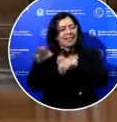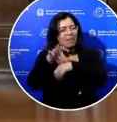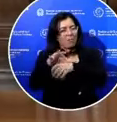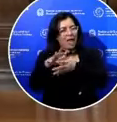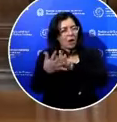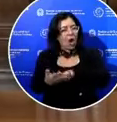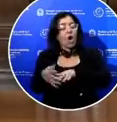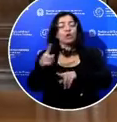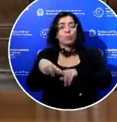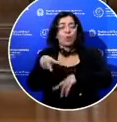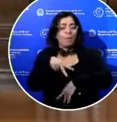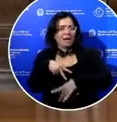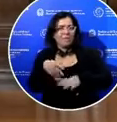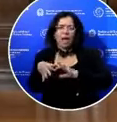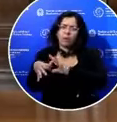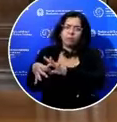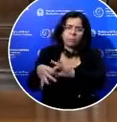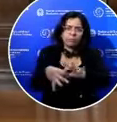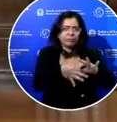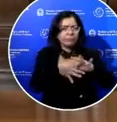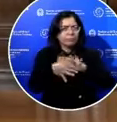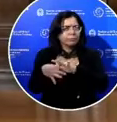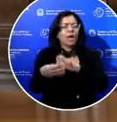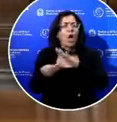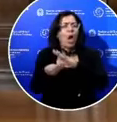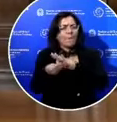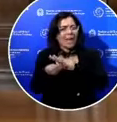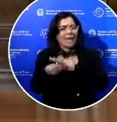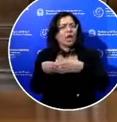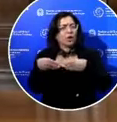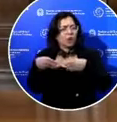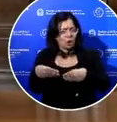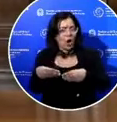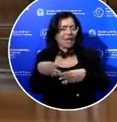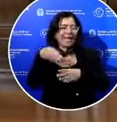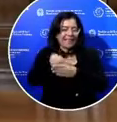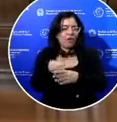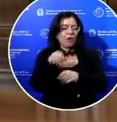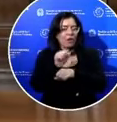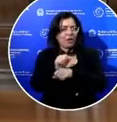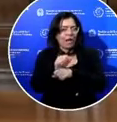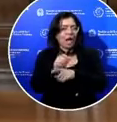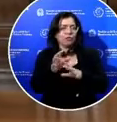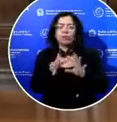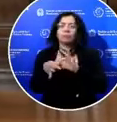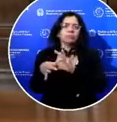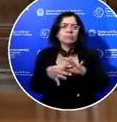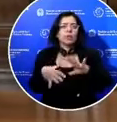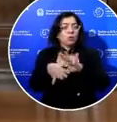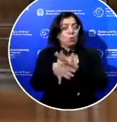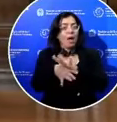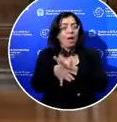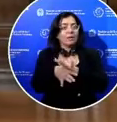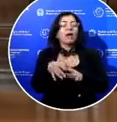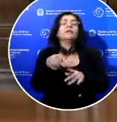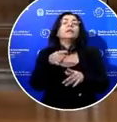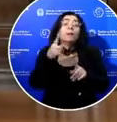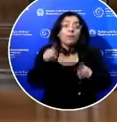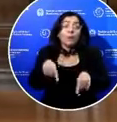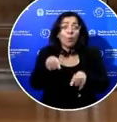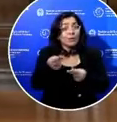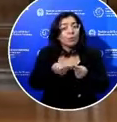patologiche, i privati, oltre naturalmente a tutti gli operatori del sistema penitenziario. E ovviamente richiede